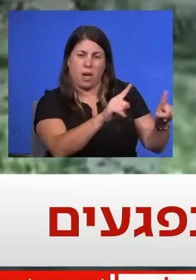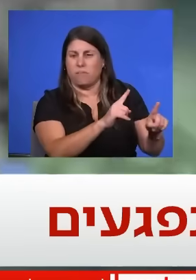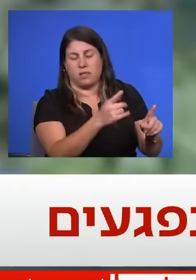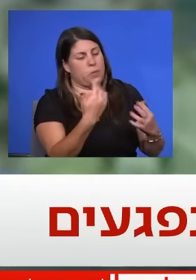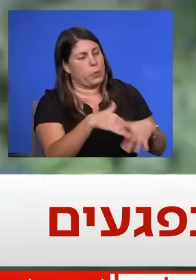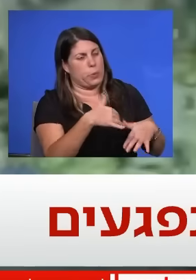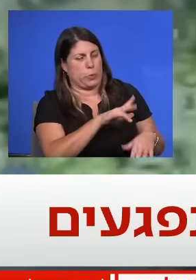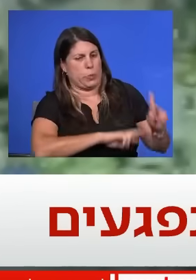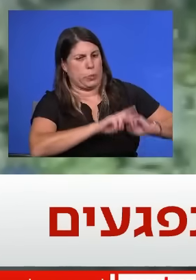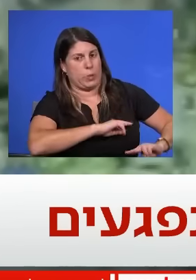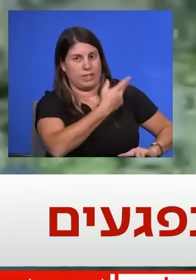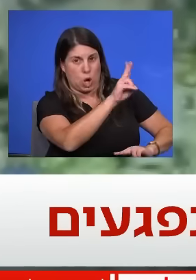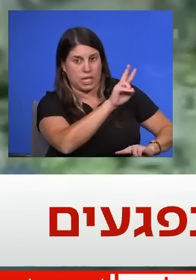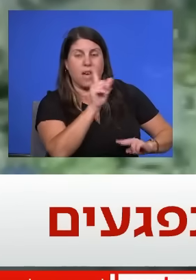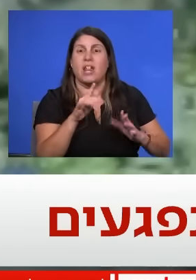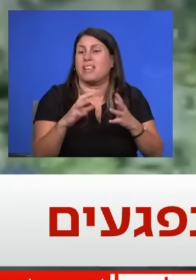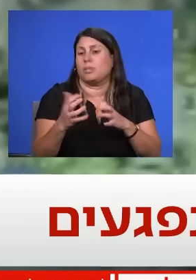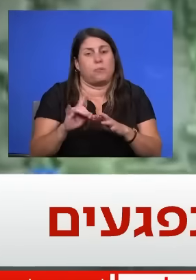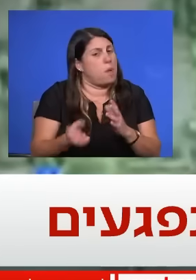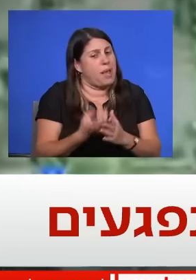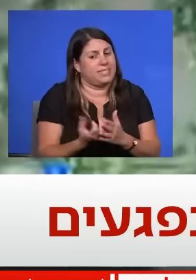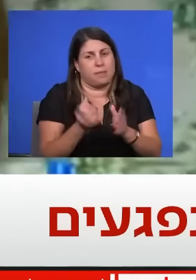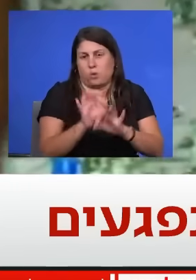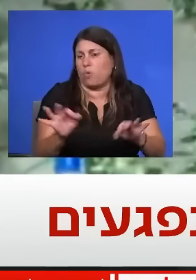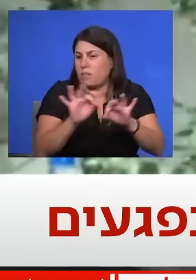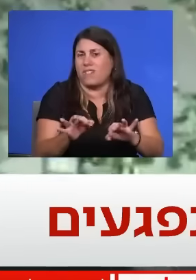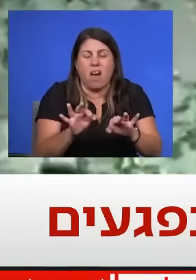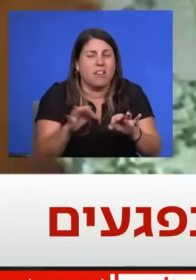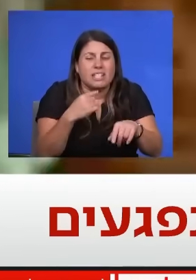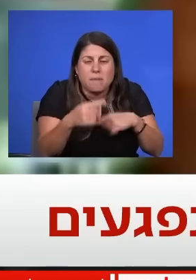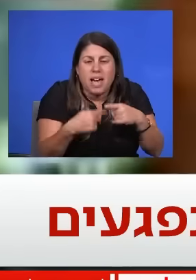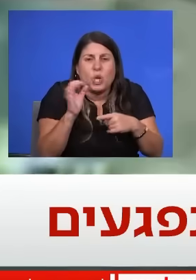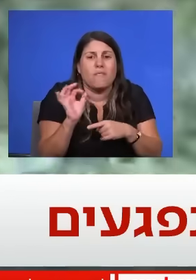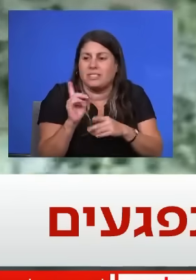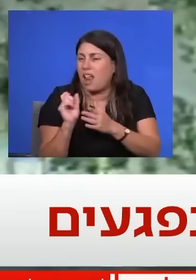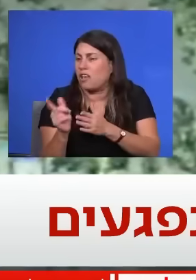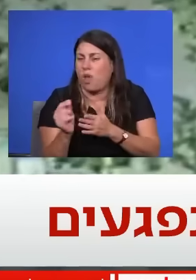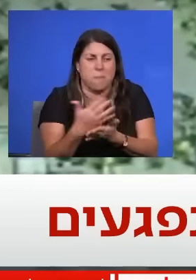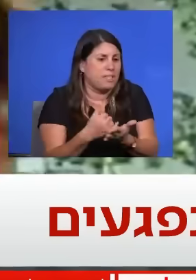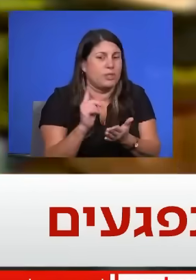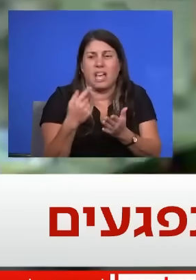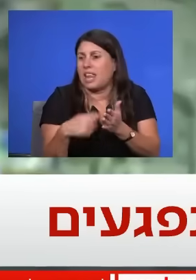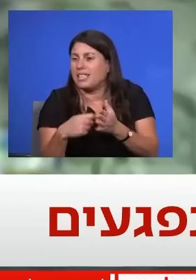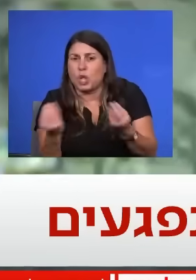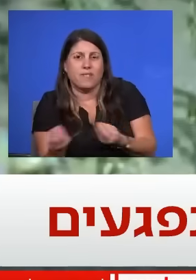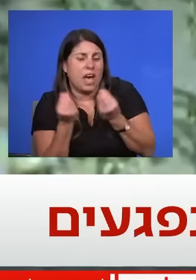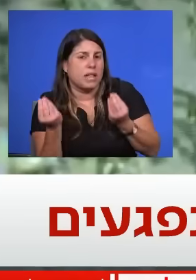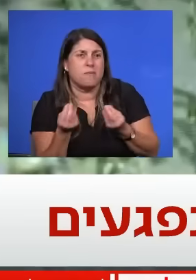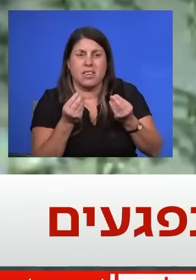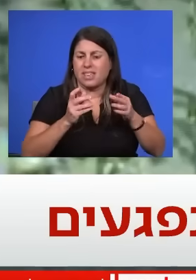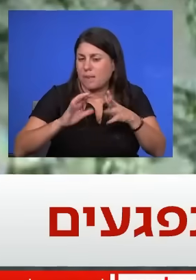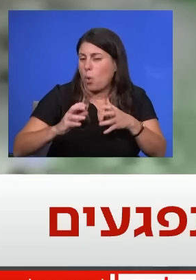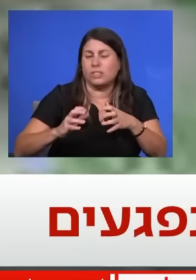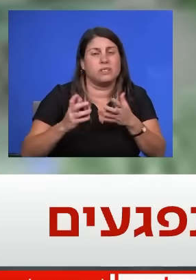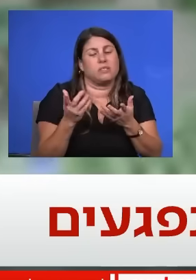לא מייצרים, המשק לא מייצר שום דבר, מחזור אפס, וצריך לשלם משכורות, וצריך לקנות דברים לאנשים, זה קיבוצים שמבוססים מבחינה כלכלית, אבל